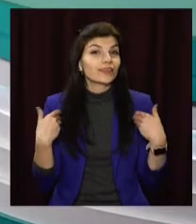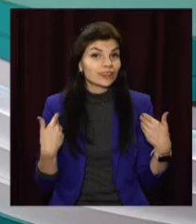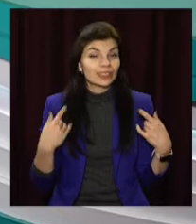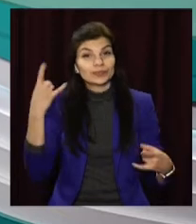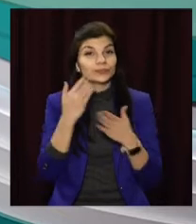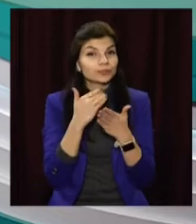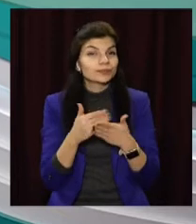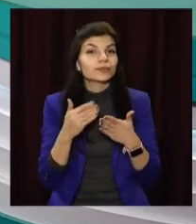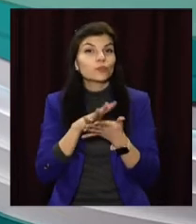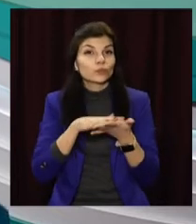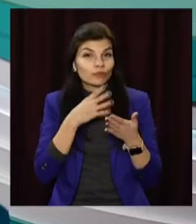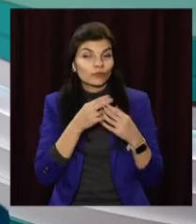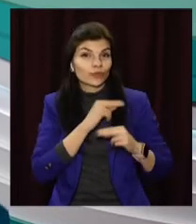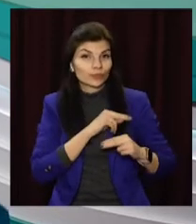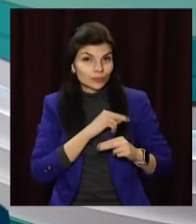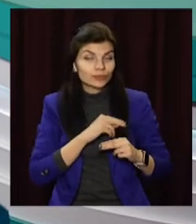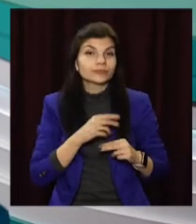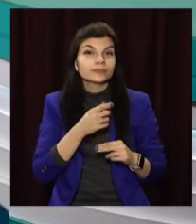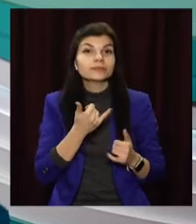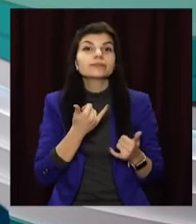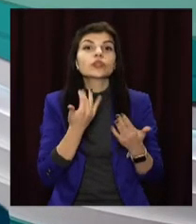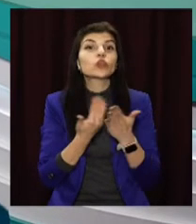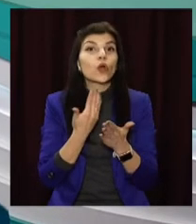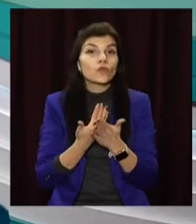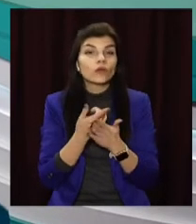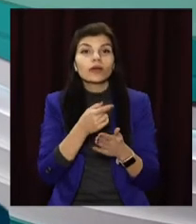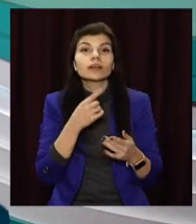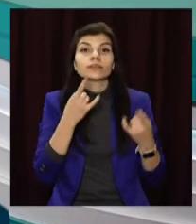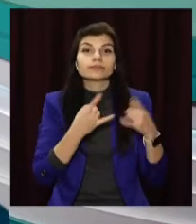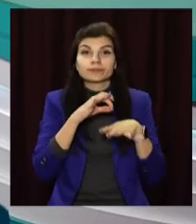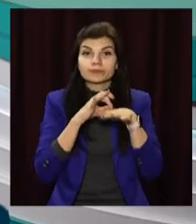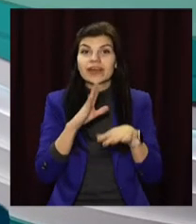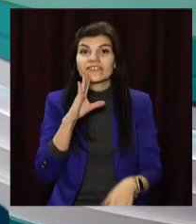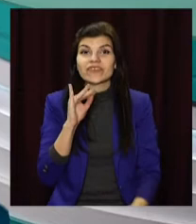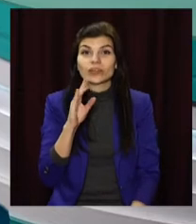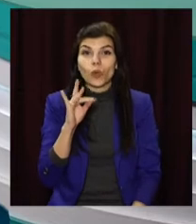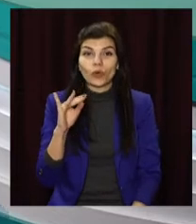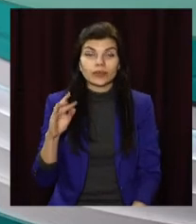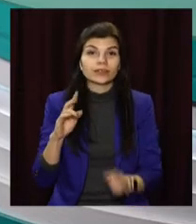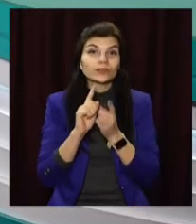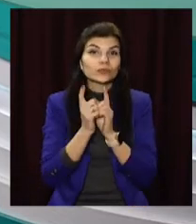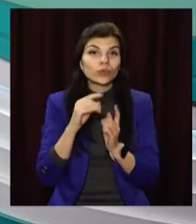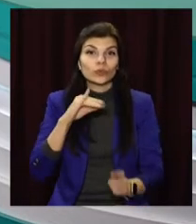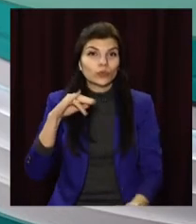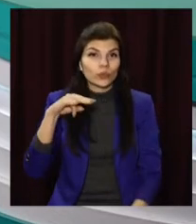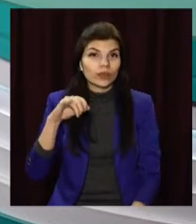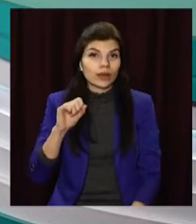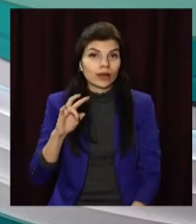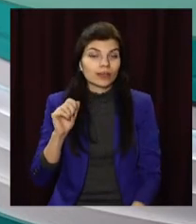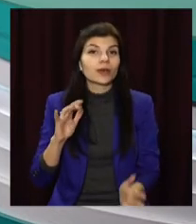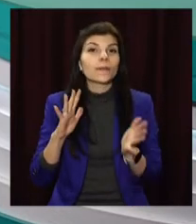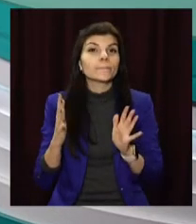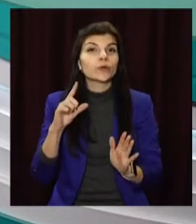Вітаю! Відкритий продовжує свою роботу і зараз блок новин. Для вас працюють в студії Вікторія Вахрушина та сурдоперекладачка Юліана Поговкіна. І про